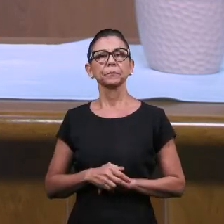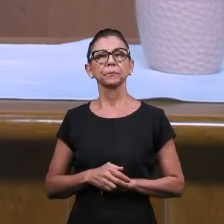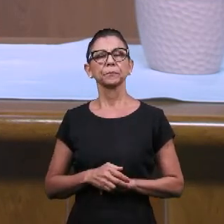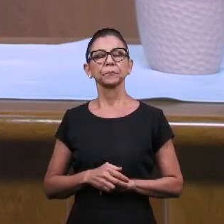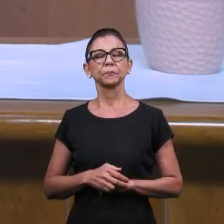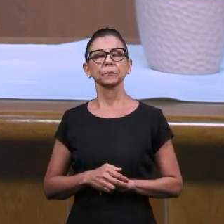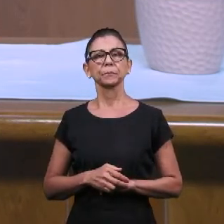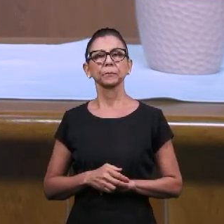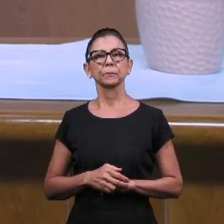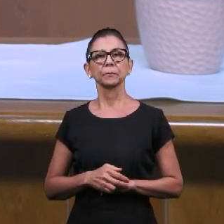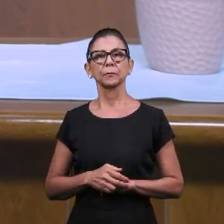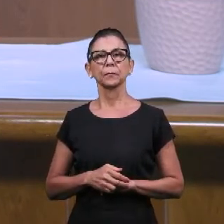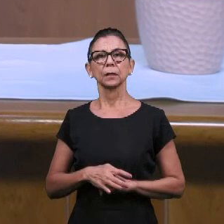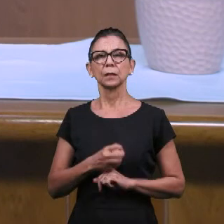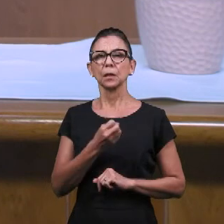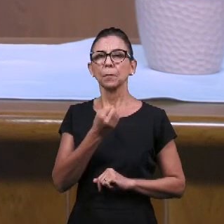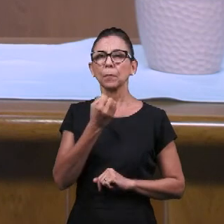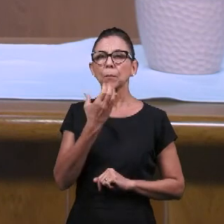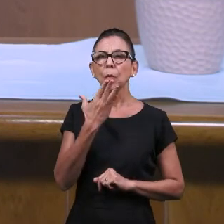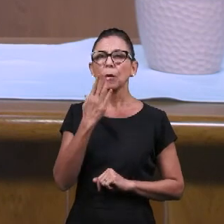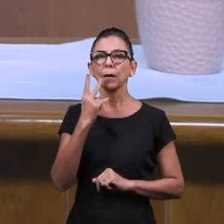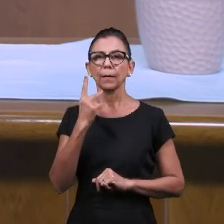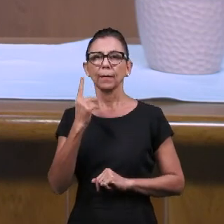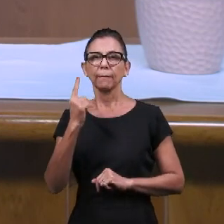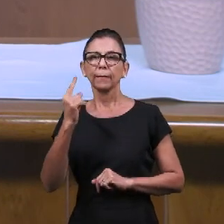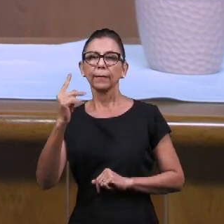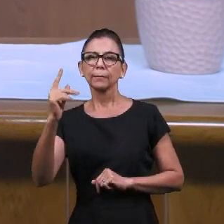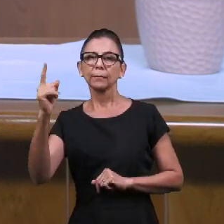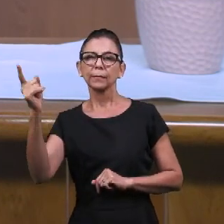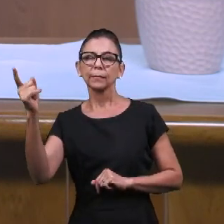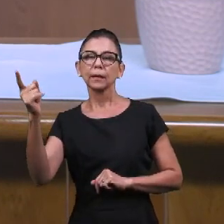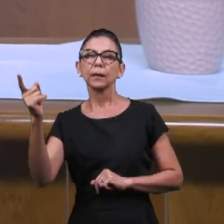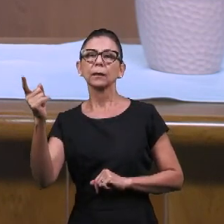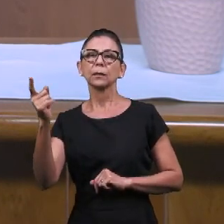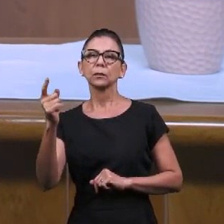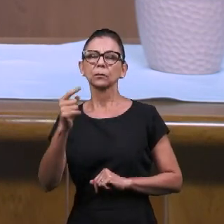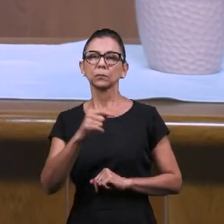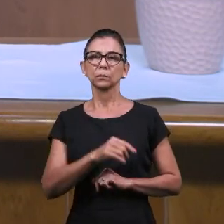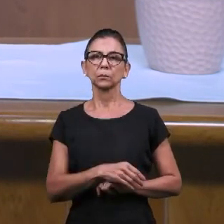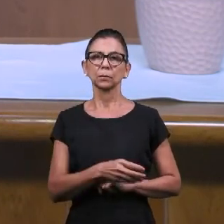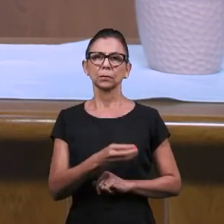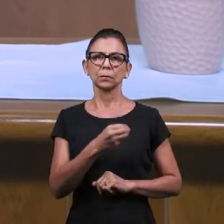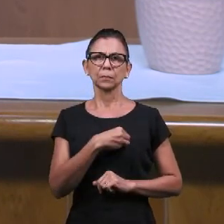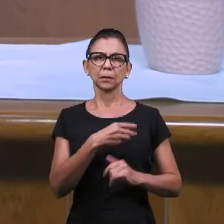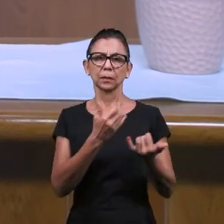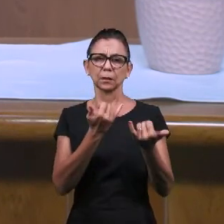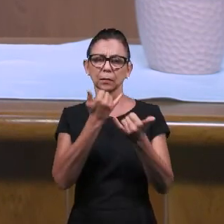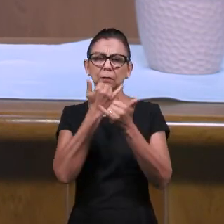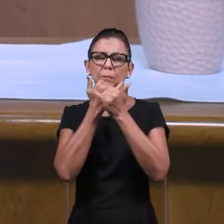Он Бог благой и милостливый, Он долготерпеливый,